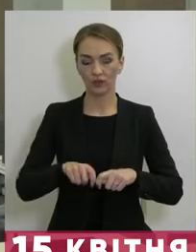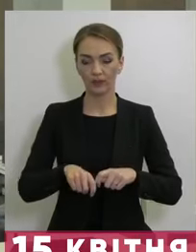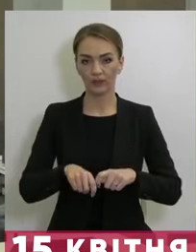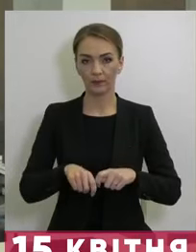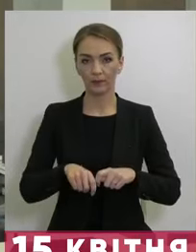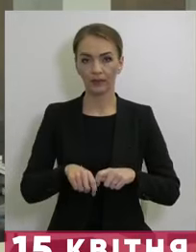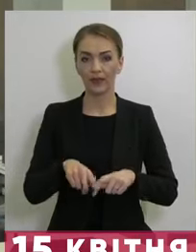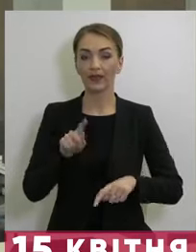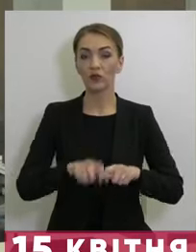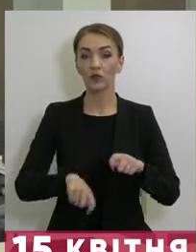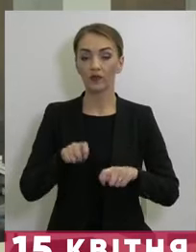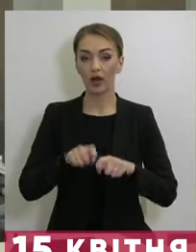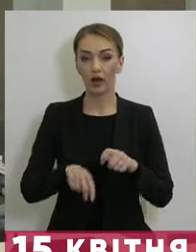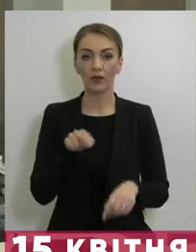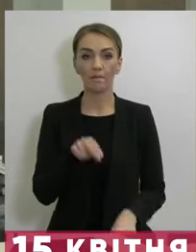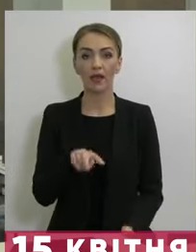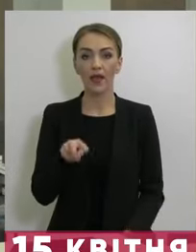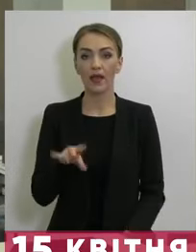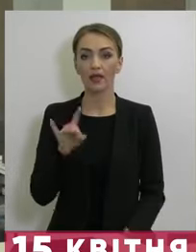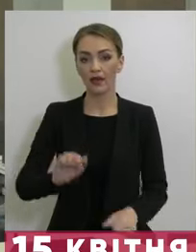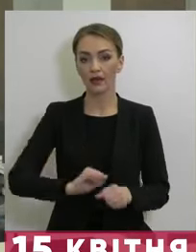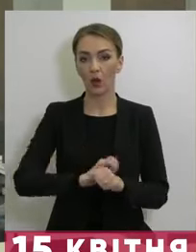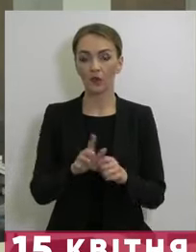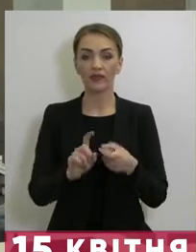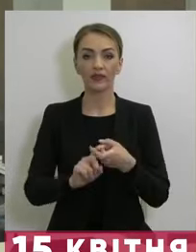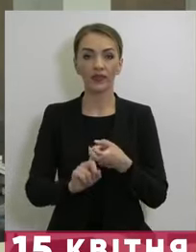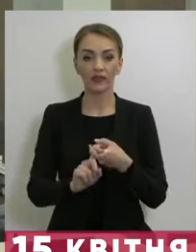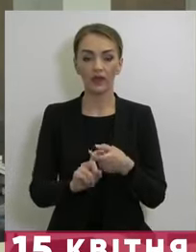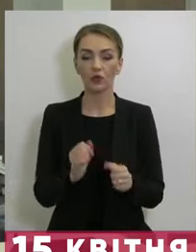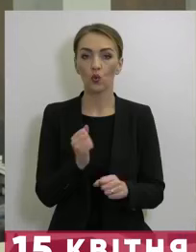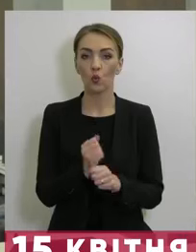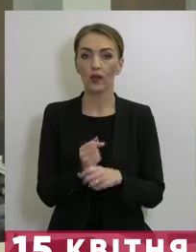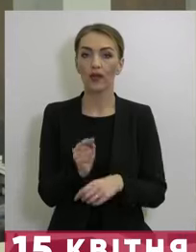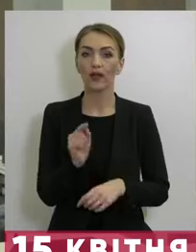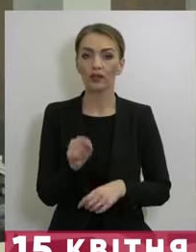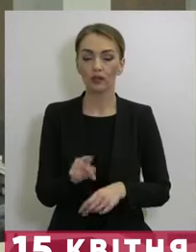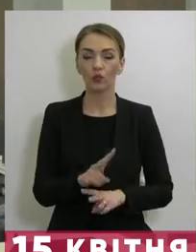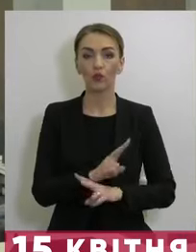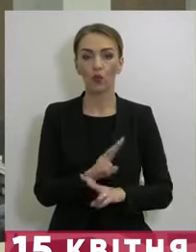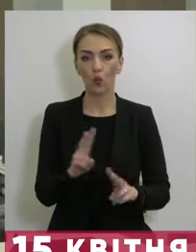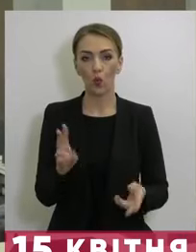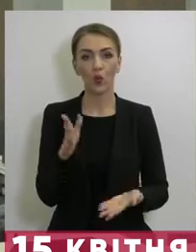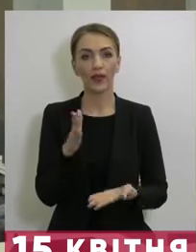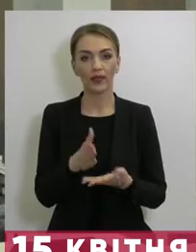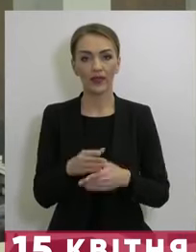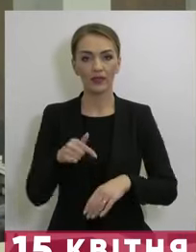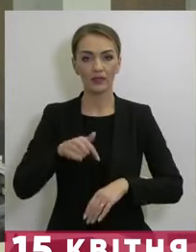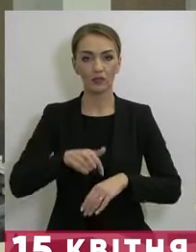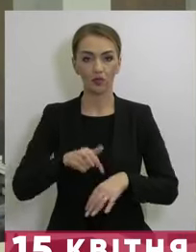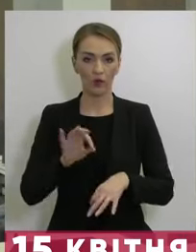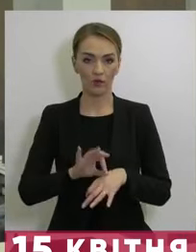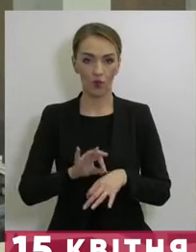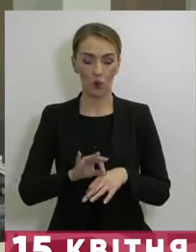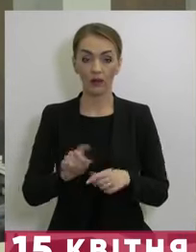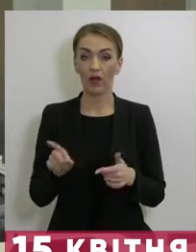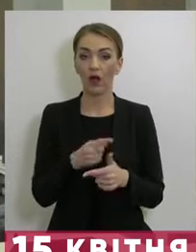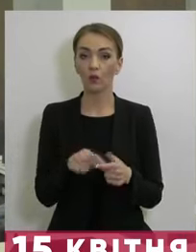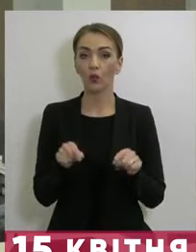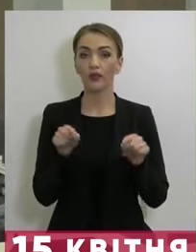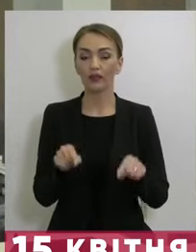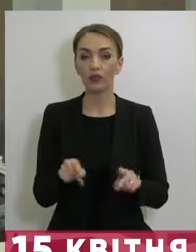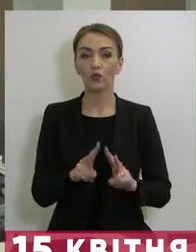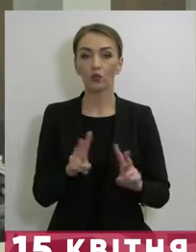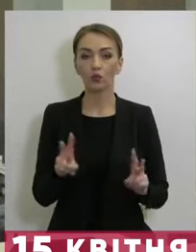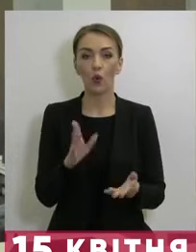Тестування ПЛР на COVID-19 роблять тільки тим, у кого є симптоми хвороби. Або тим, хто